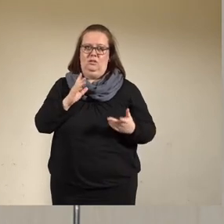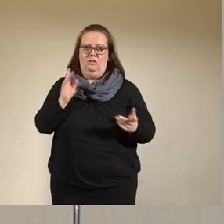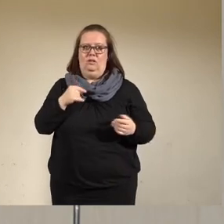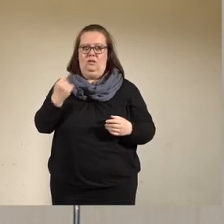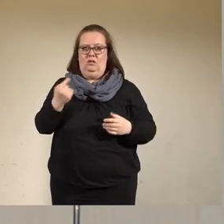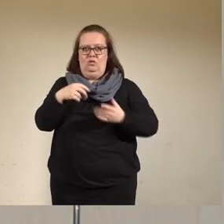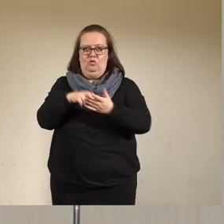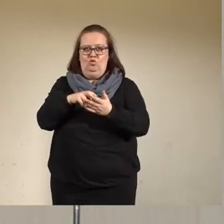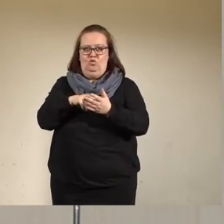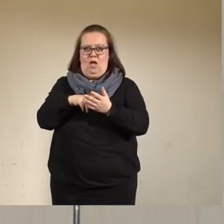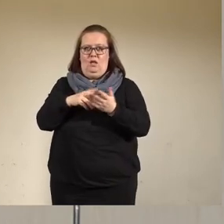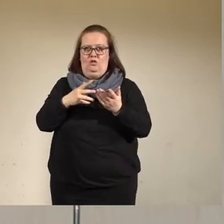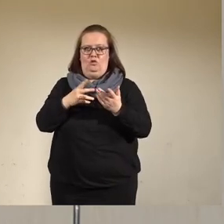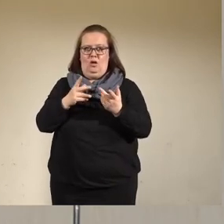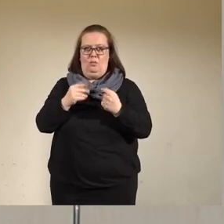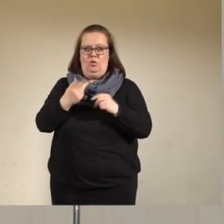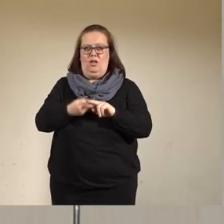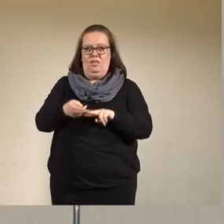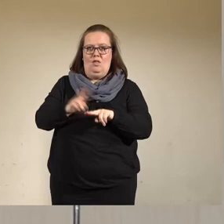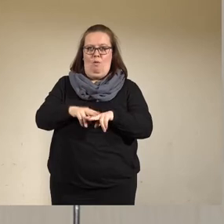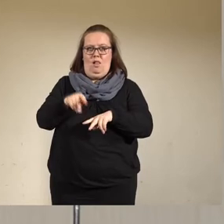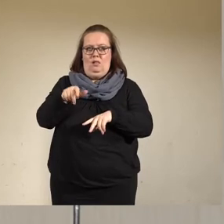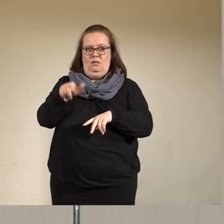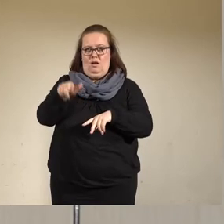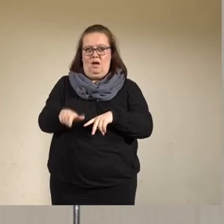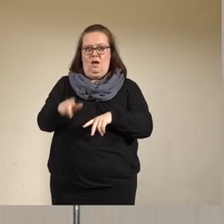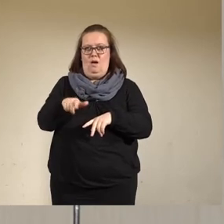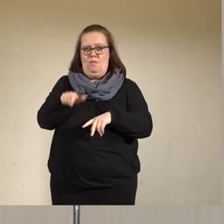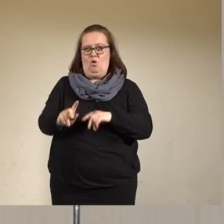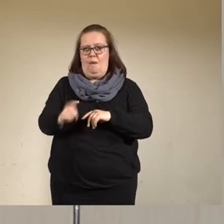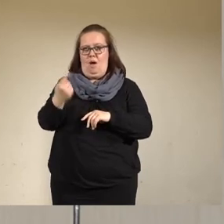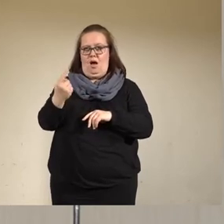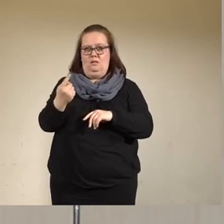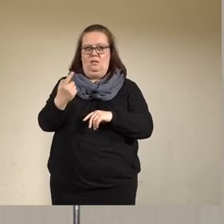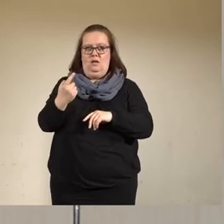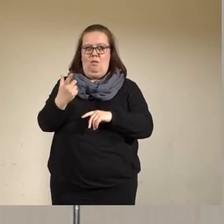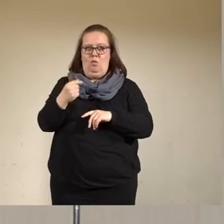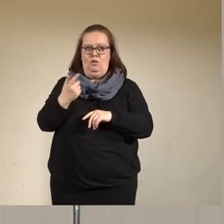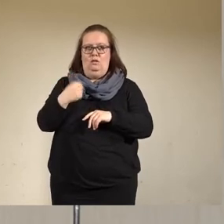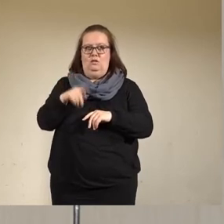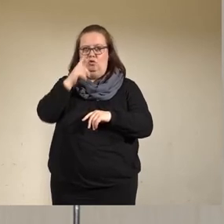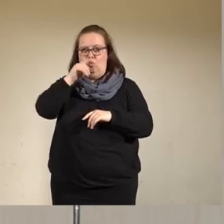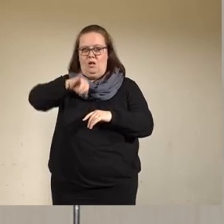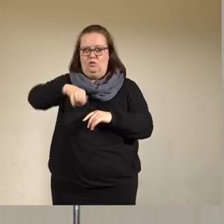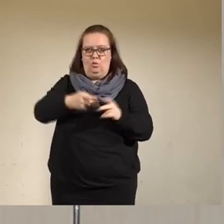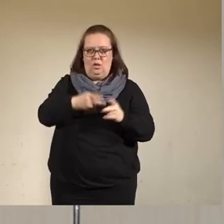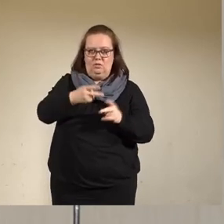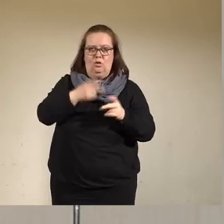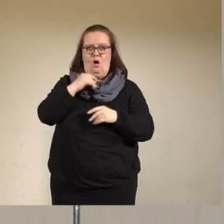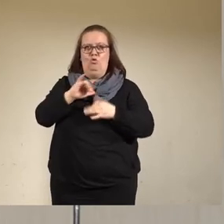der Zuständige, in dem Fall im doppelten Sinne Bürgermeister, weniger als Jurist und mehr